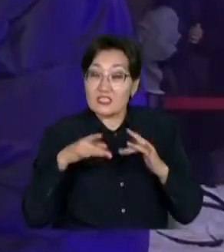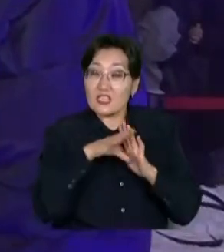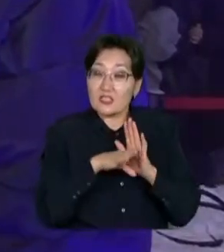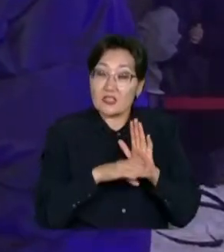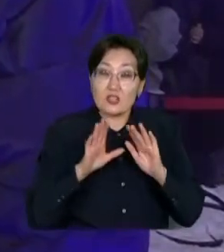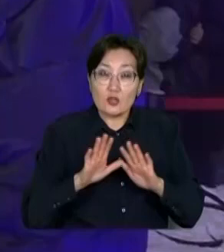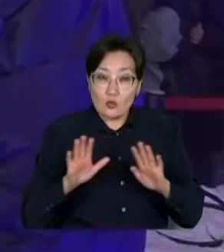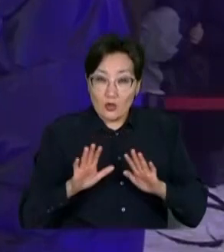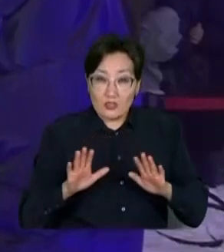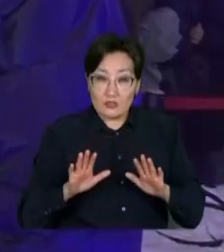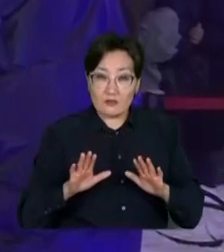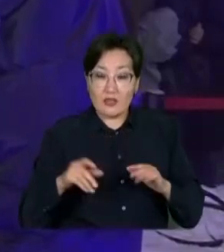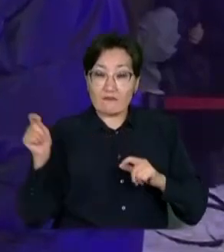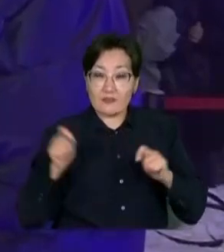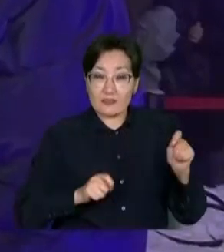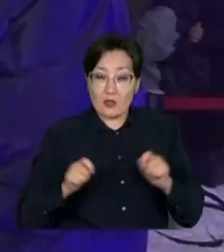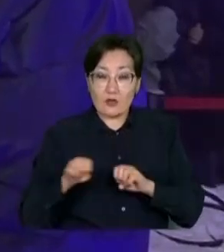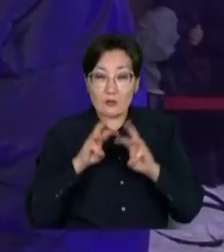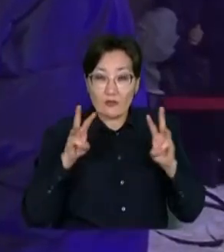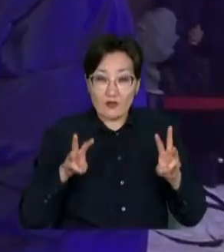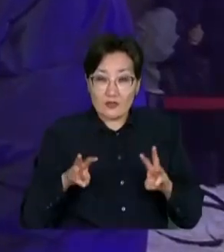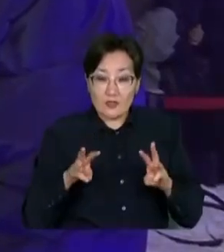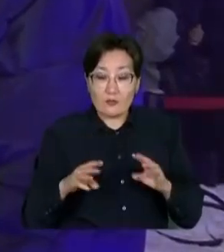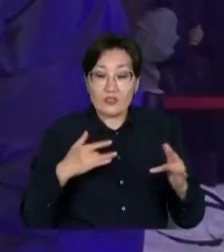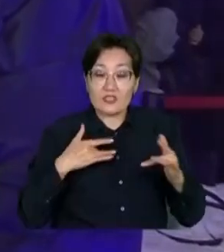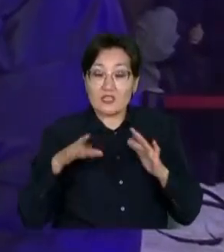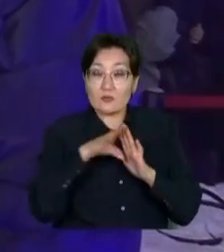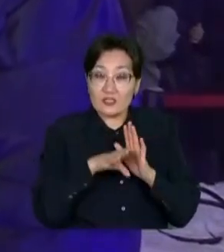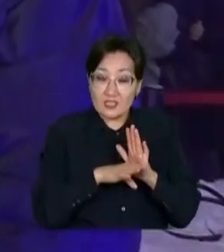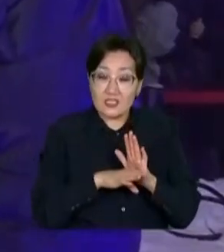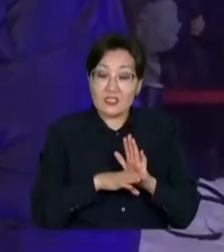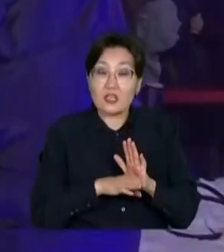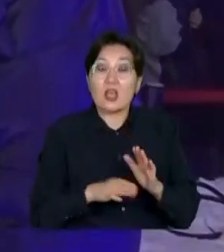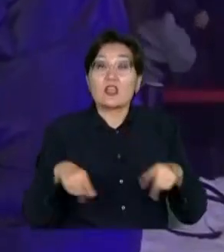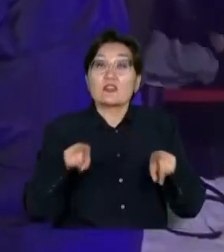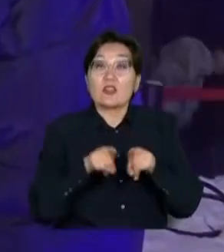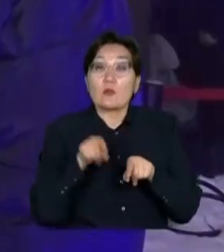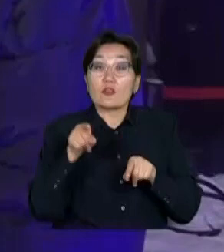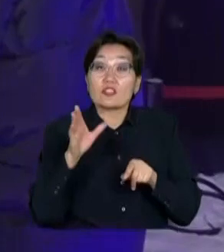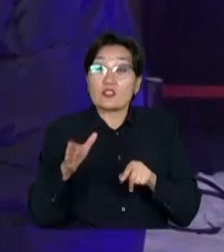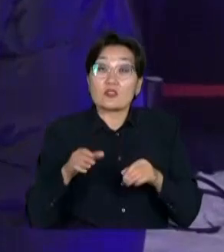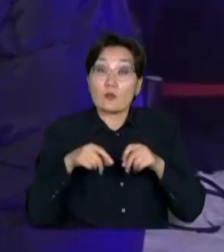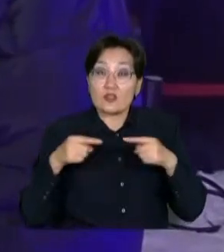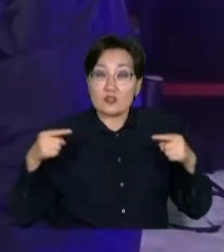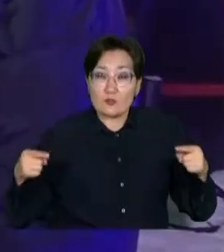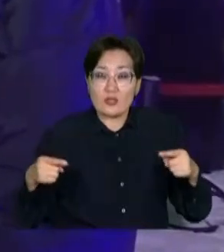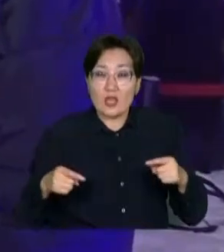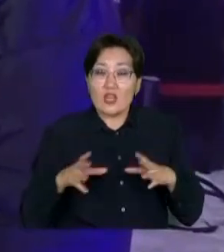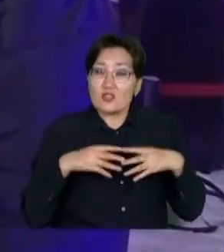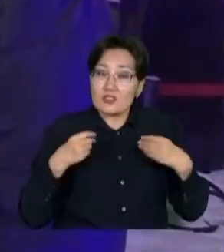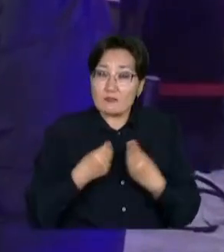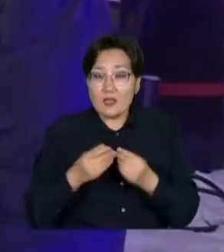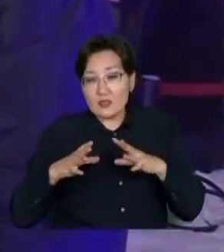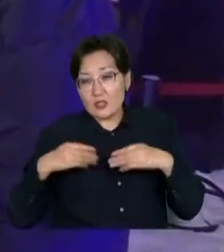Не только фестиваль охватит концертами звезды нашего эстрады. Также там будут разные флешмобы, семейные